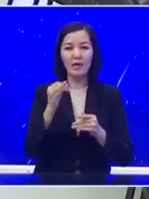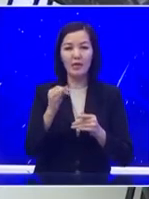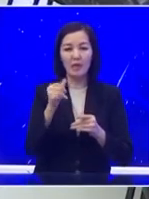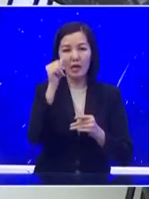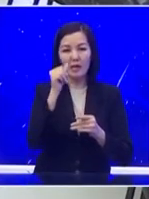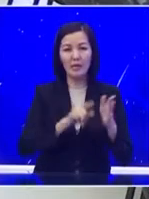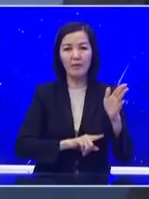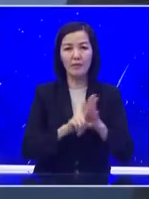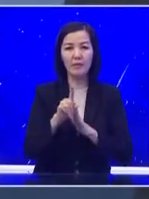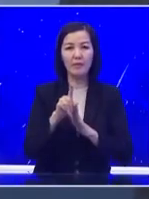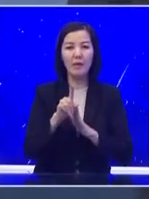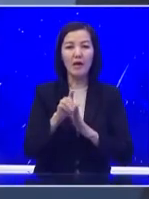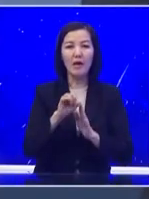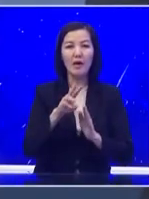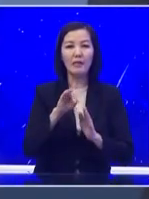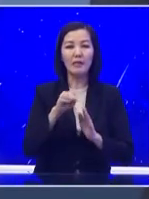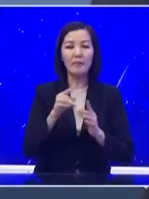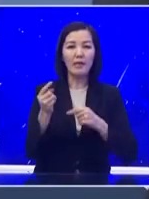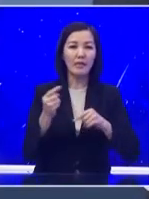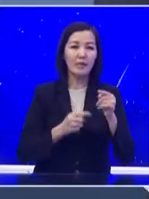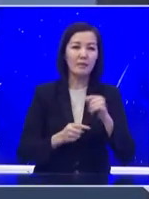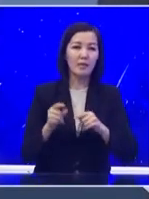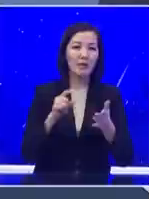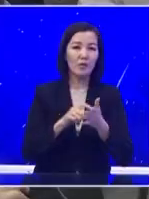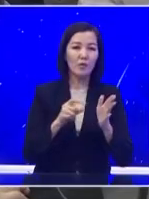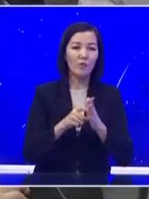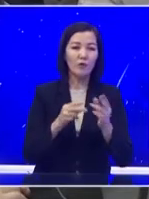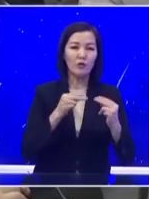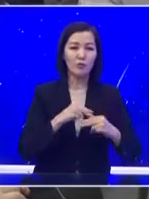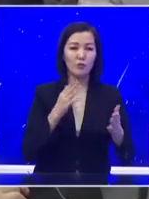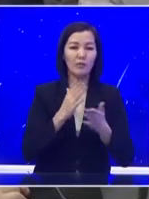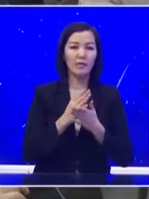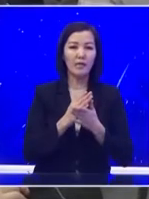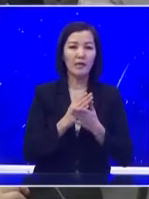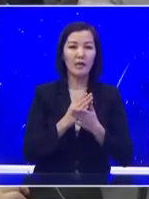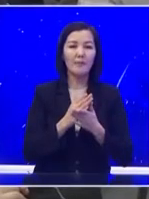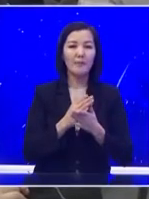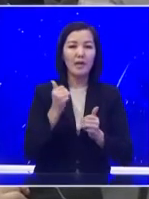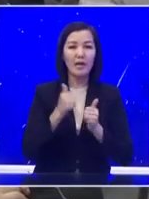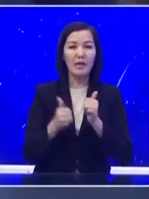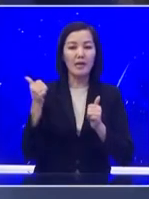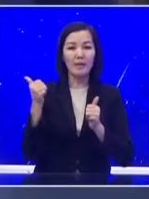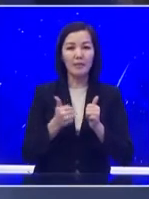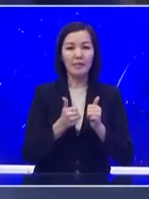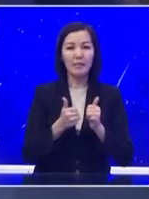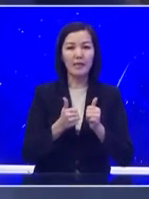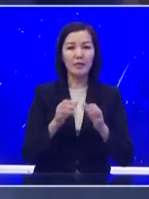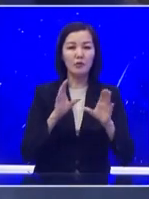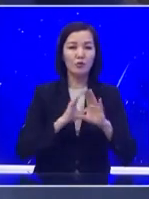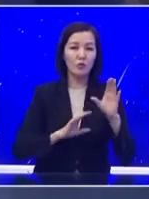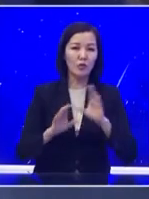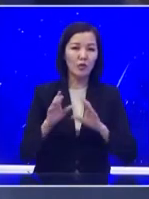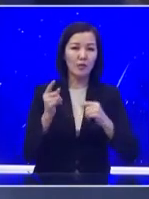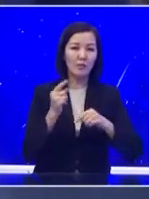бері облыстық Атамекен кәсіпкерлер палатасының офисі жұмыс істейді. Ондағы мамандар әр апта сайын білімгерлерге